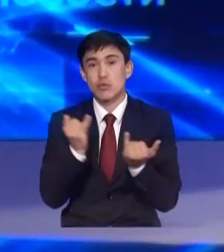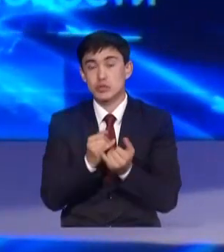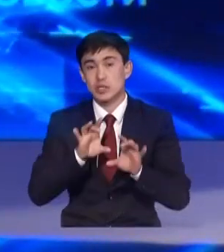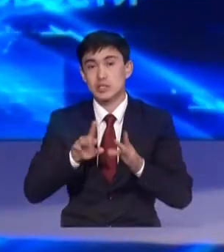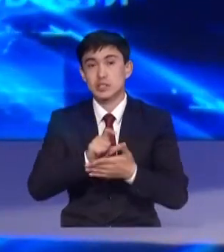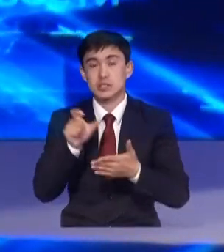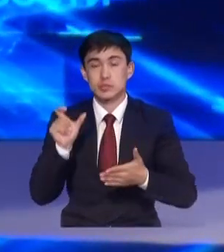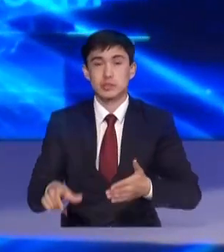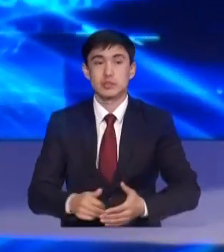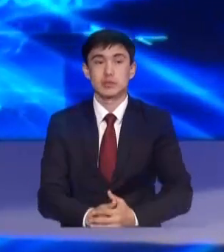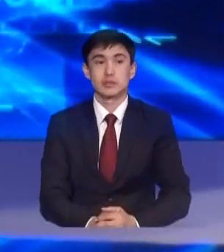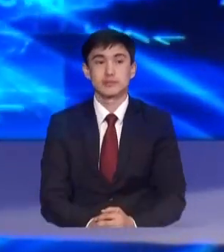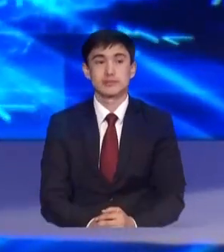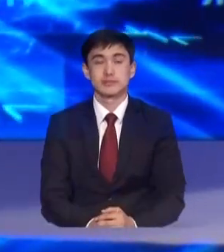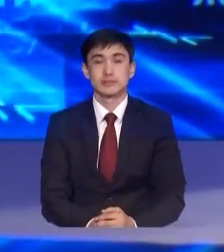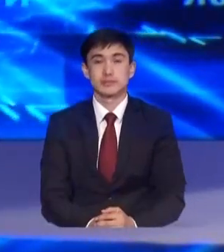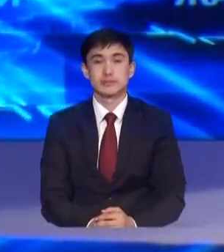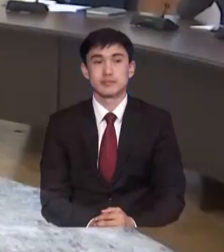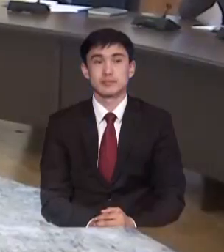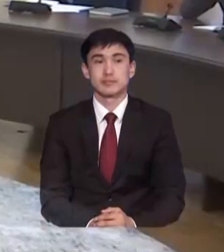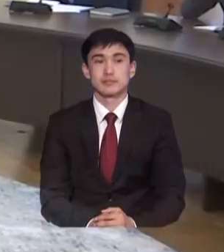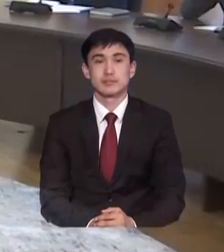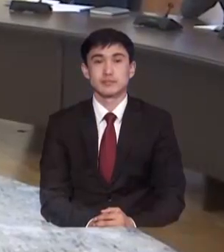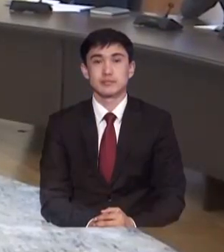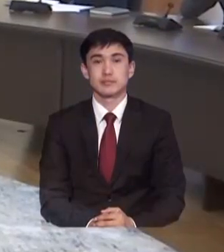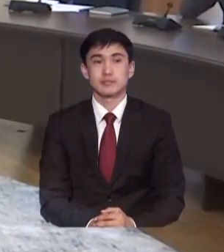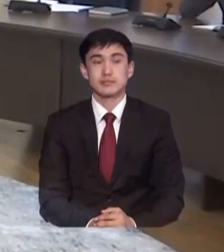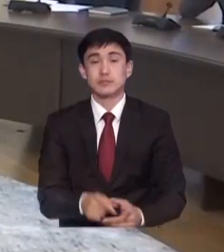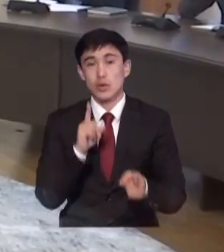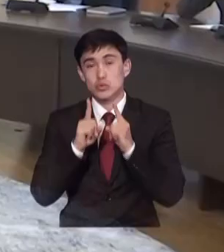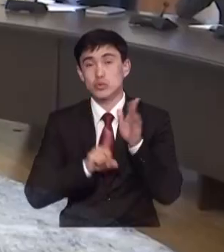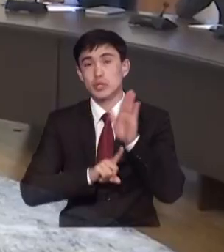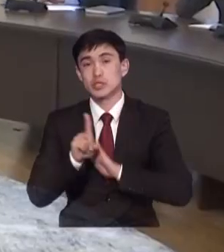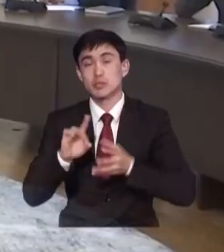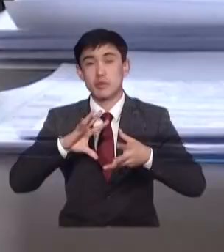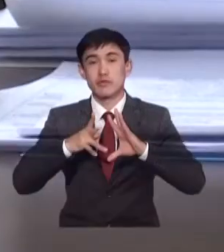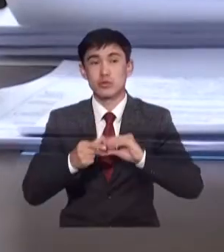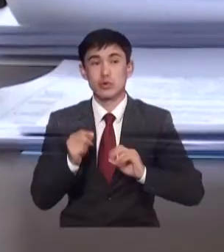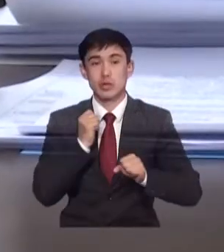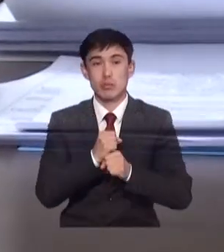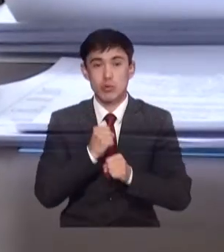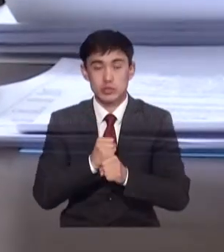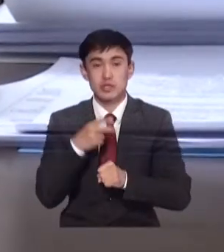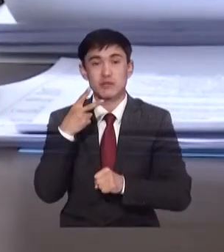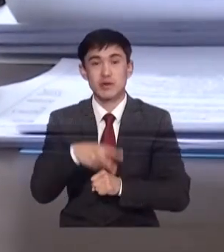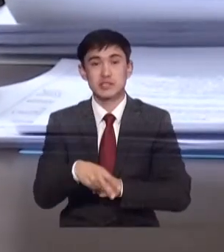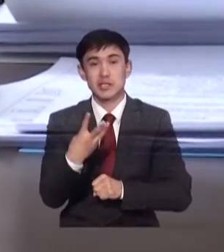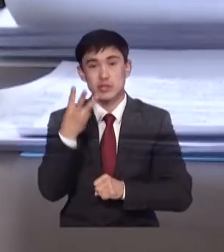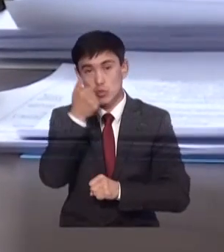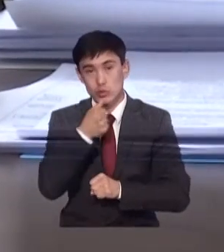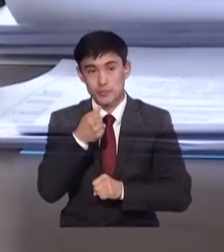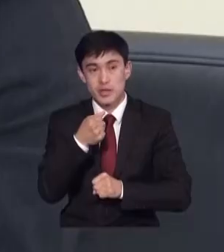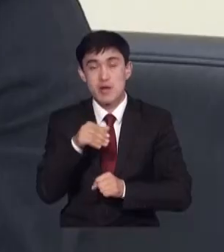гостя расскажет наш корреспондент. Круглый стол начался с подведения итогов работы за 2023